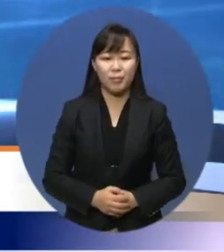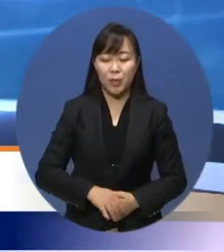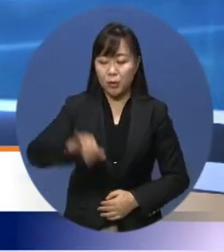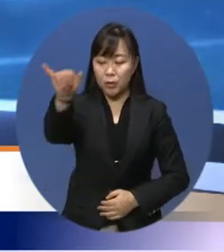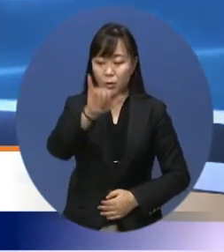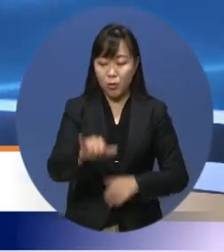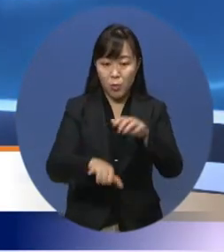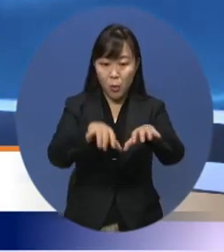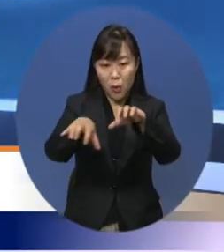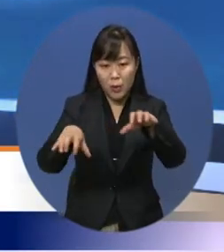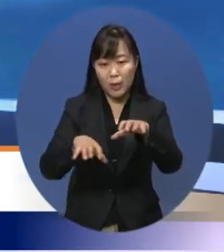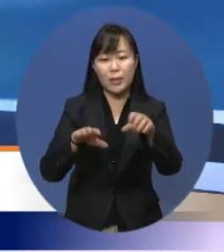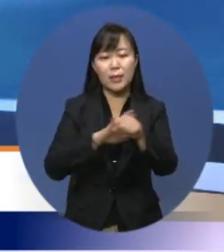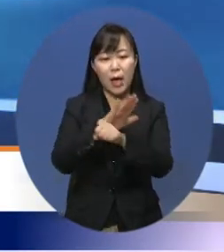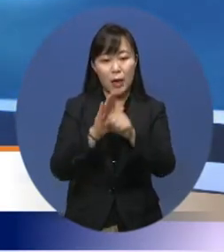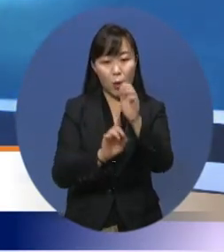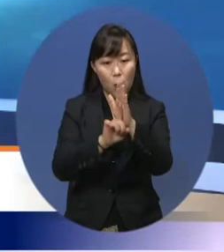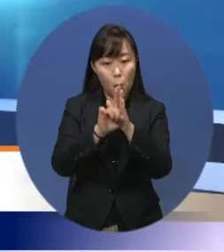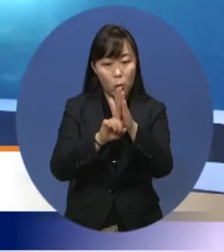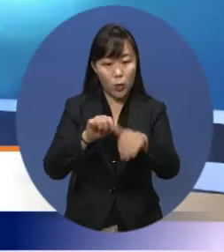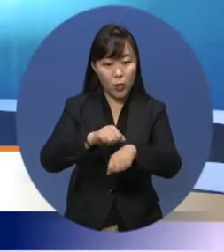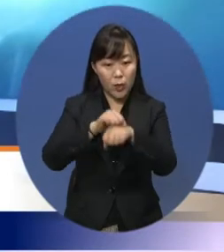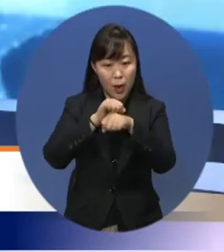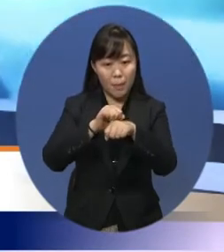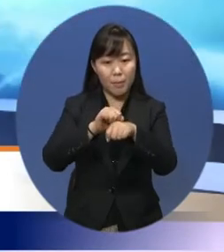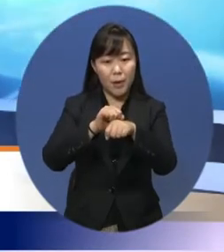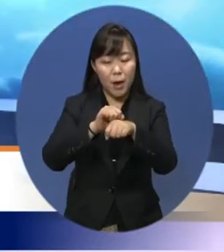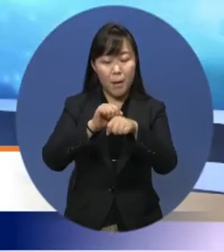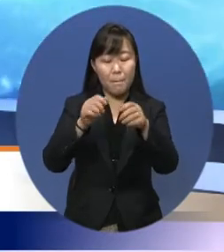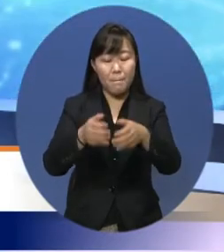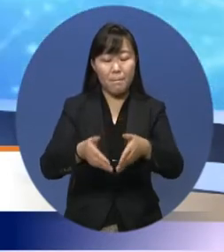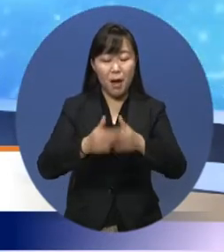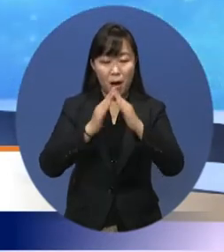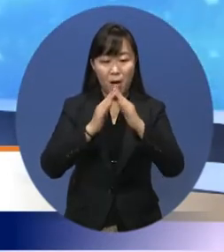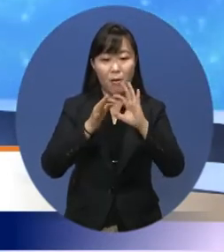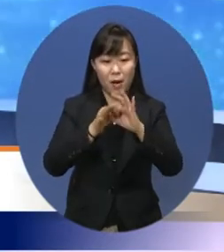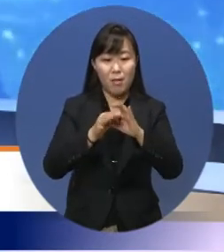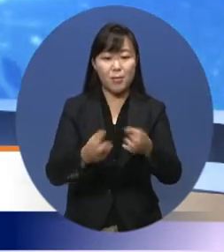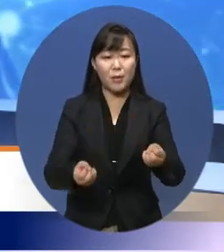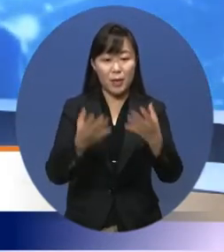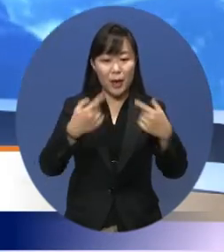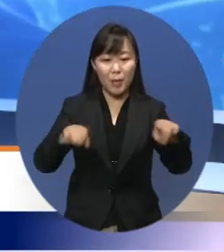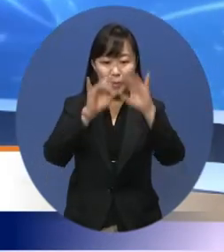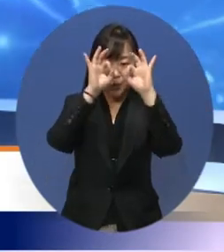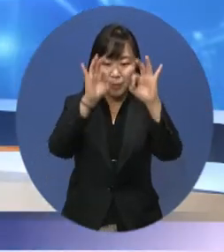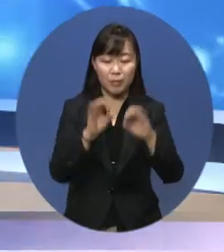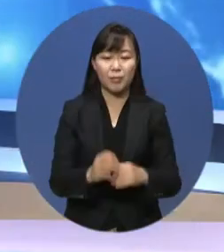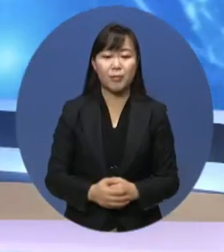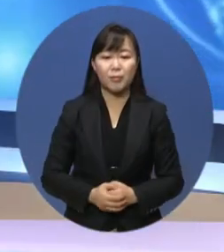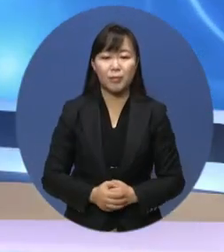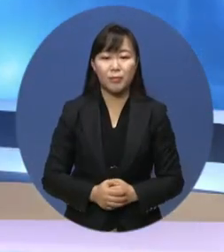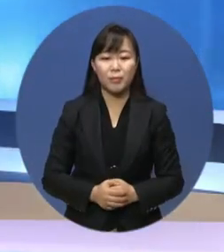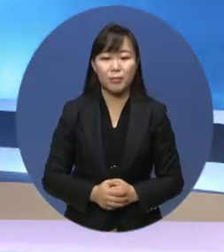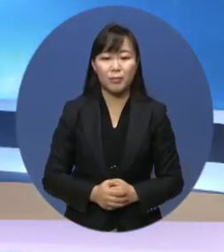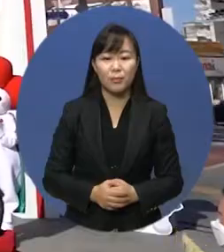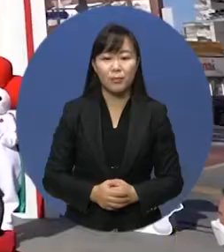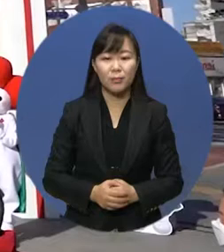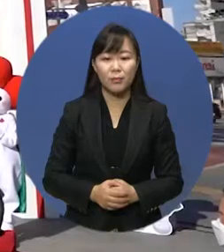전국 곳곳에서 사랑의 온도탑 제막식이 진행됐는데요. 자세한 소식 화면으로 만나보겠습니다.